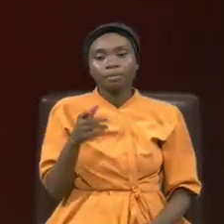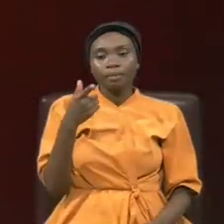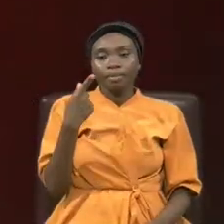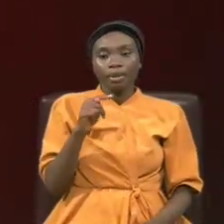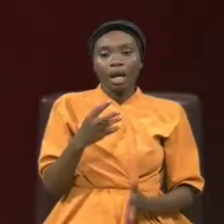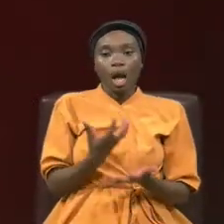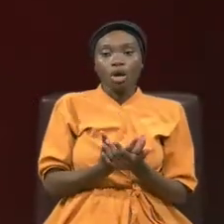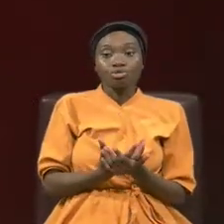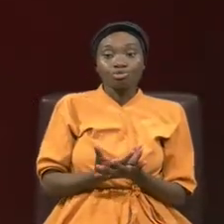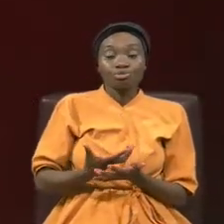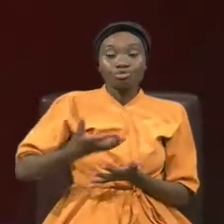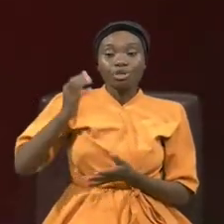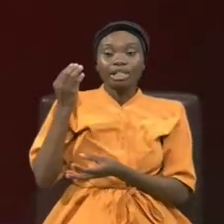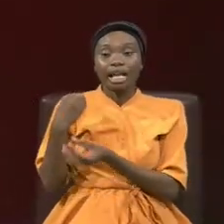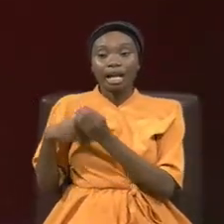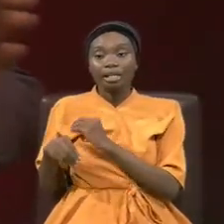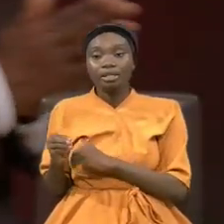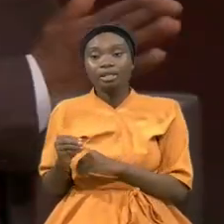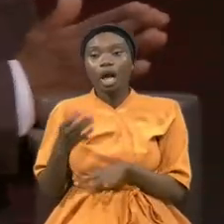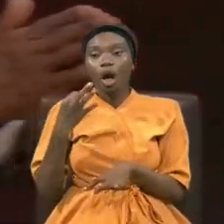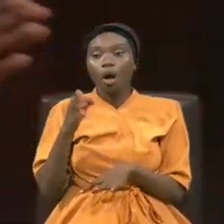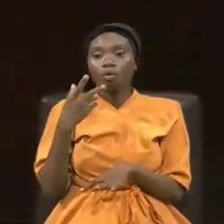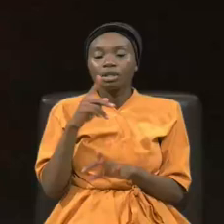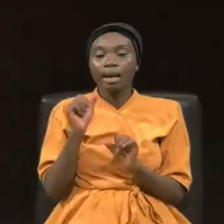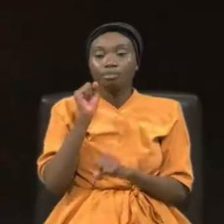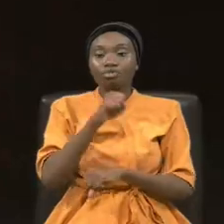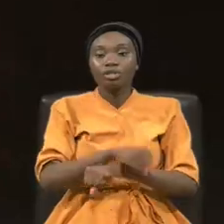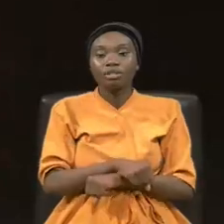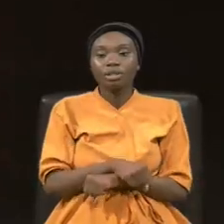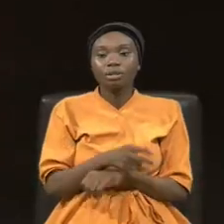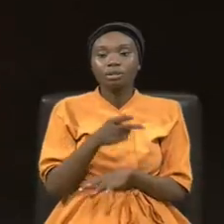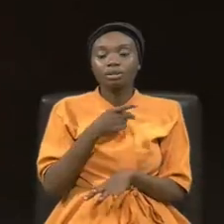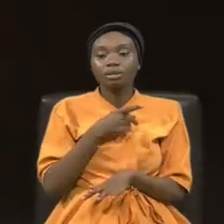les héritiers riches du royaume dominant.